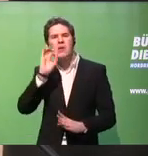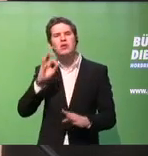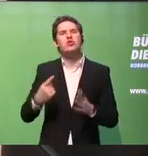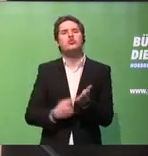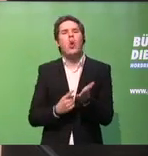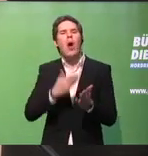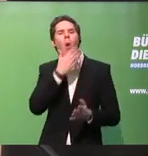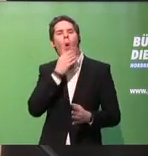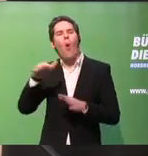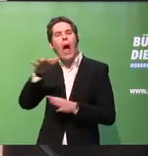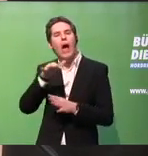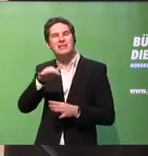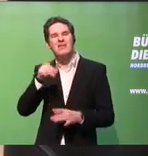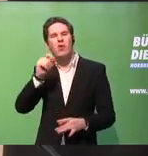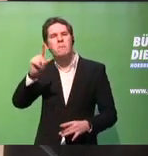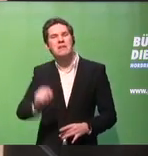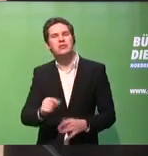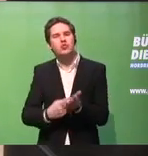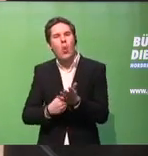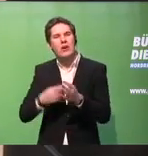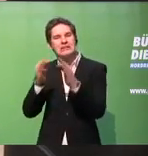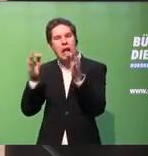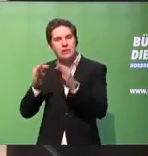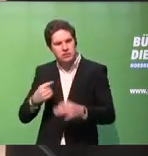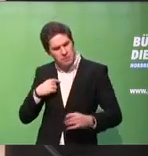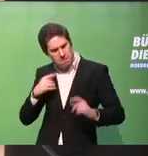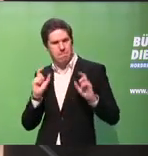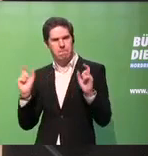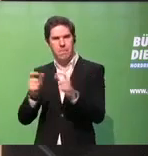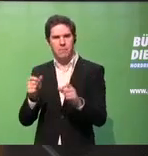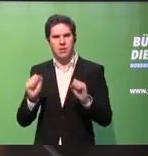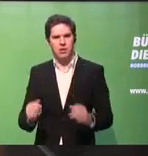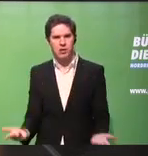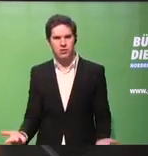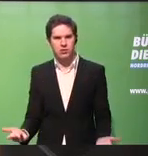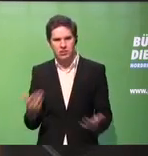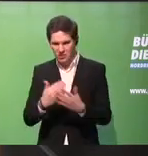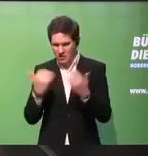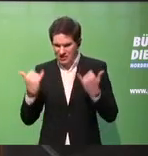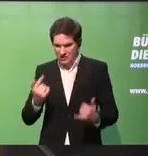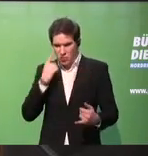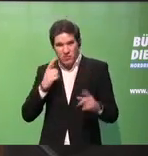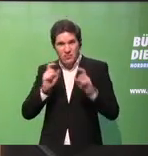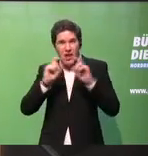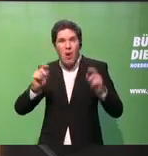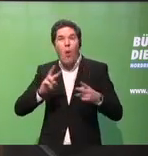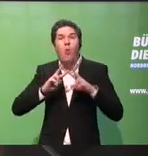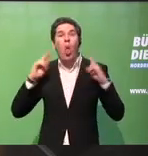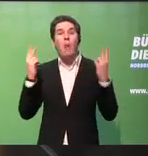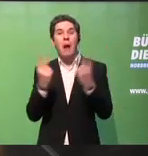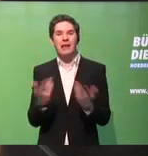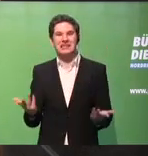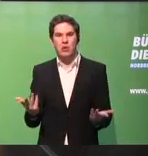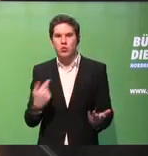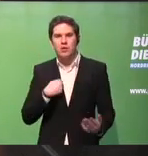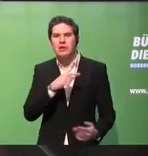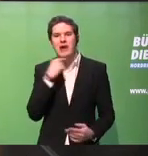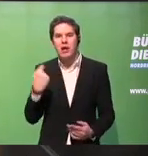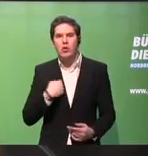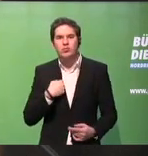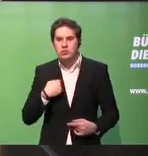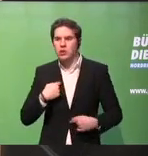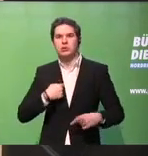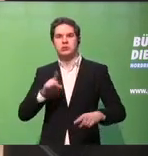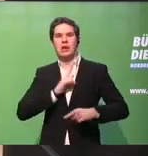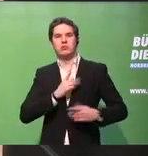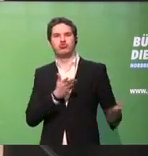für Mindeststeuersätze, damit sorgen wir dafür, dass in Zeiten der Globalisierung wir nicht Opfer globalen Kapitals